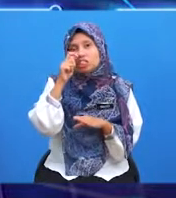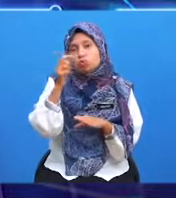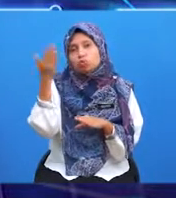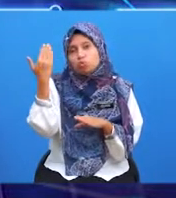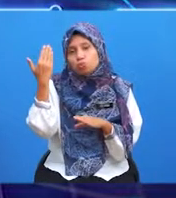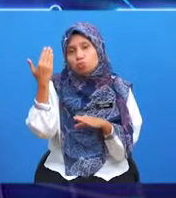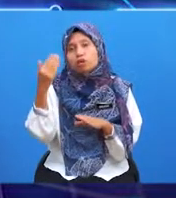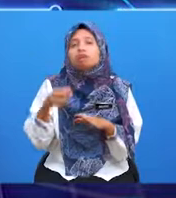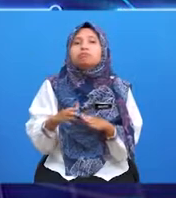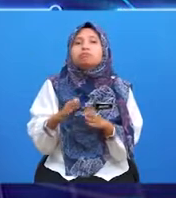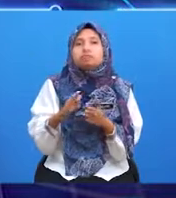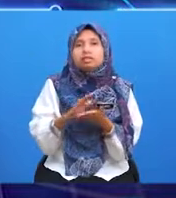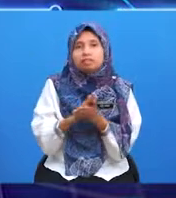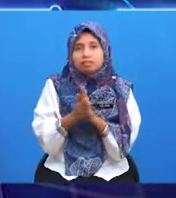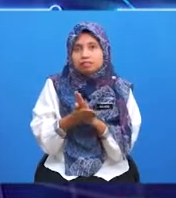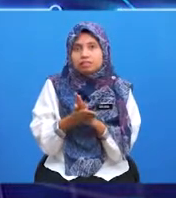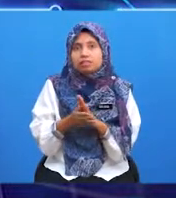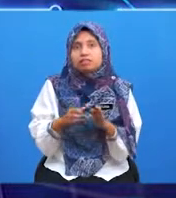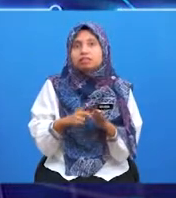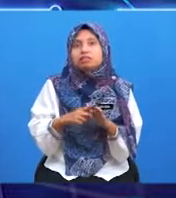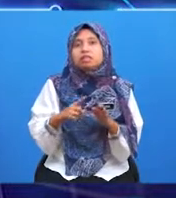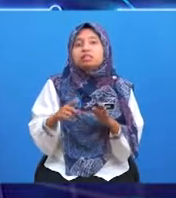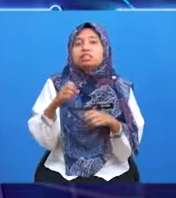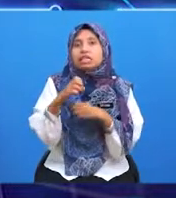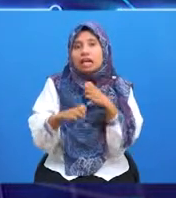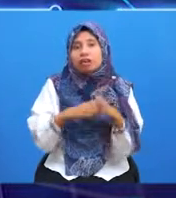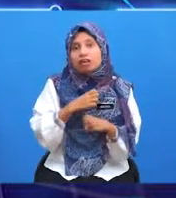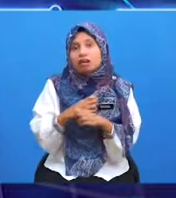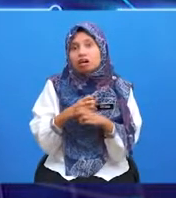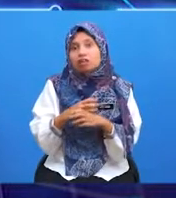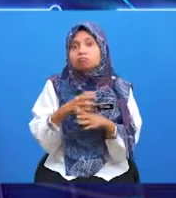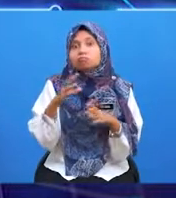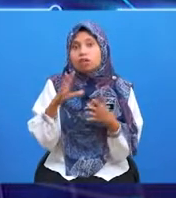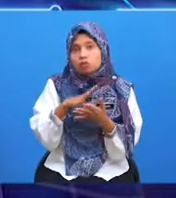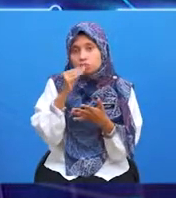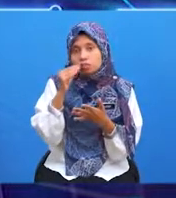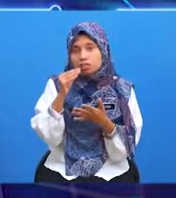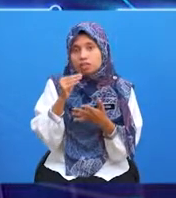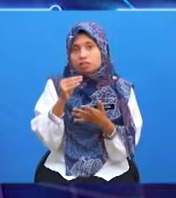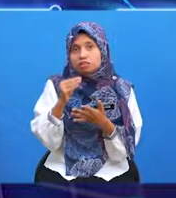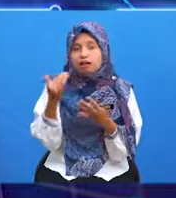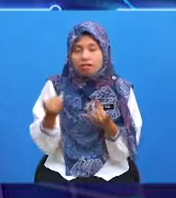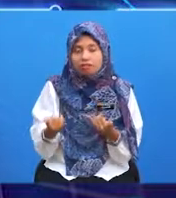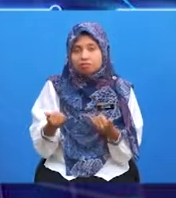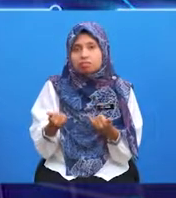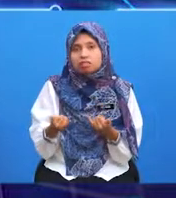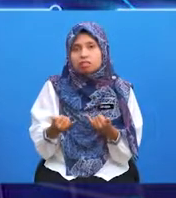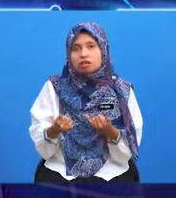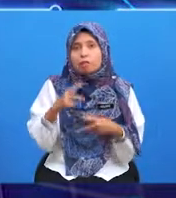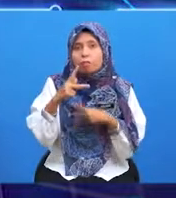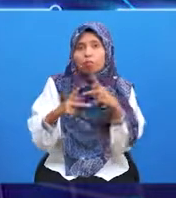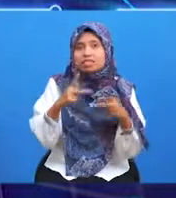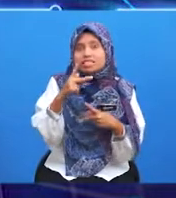tradisional, maka di era maklumat informasi dan digital seperti sekarang,